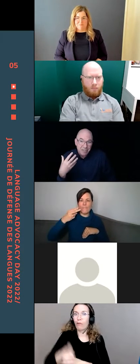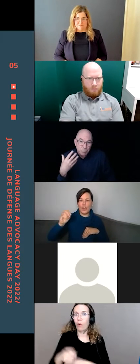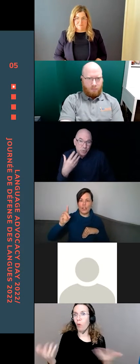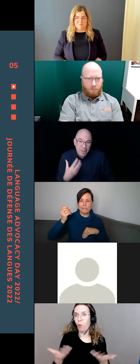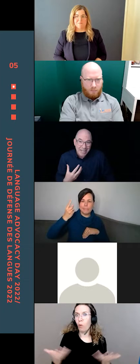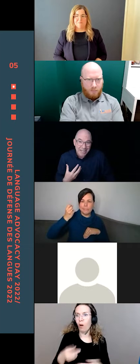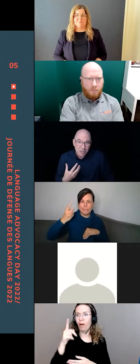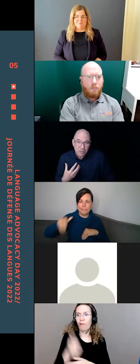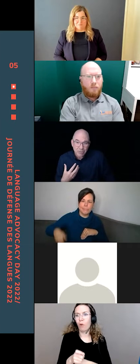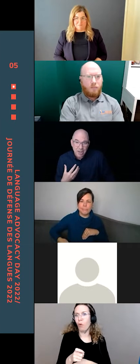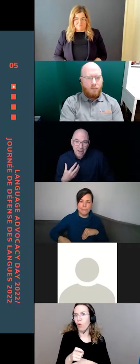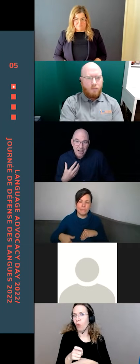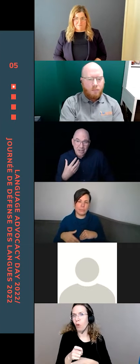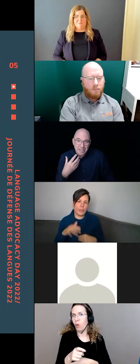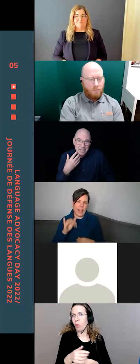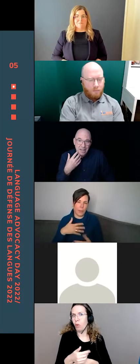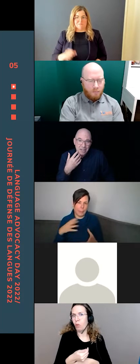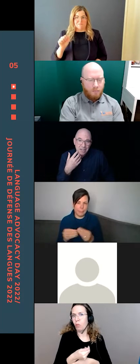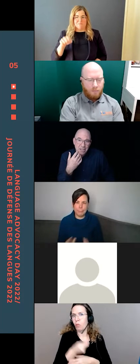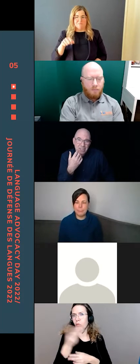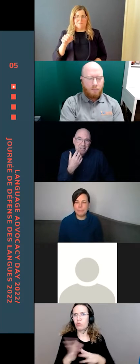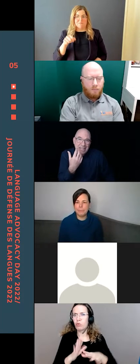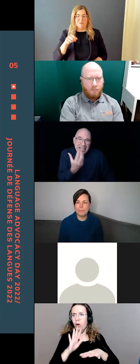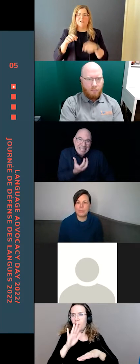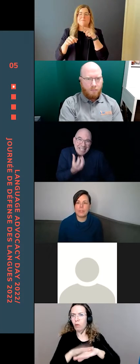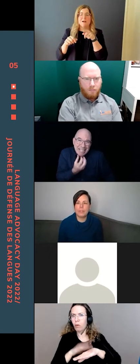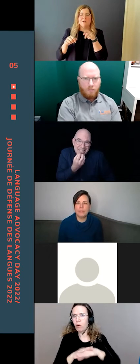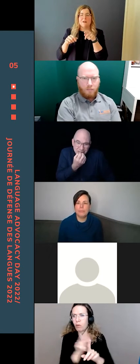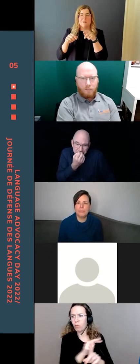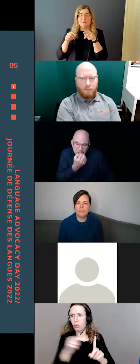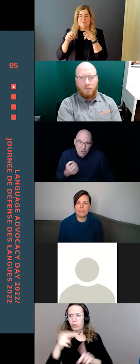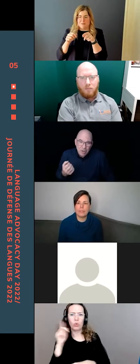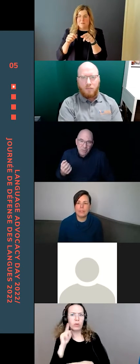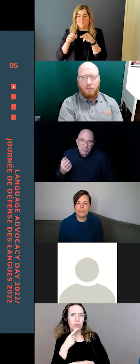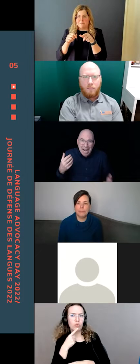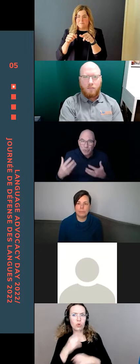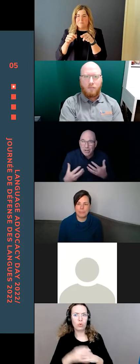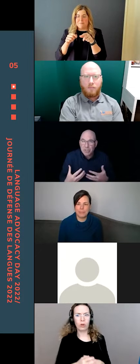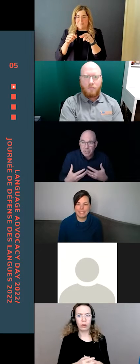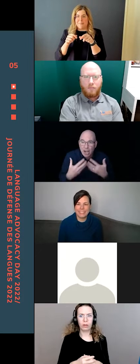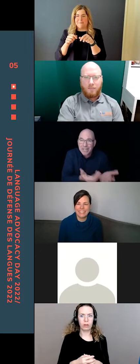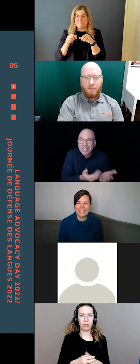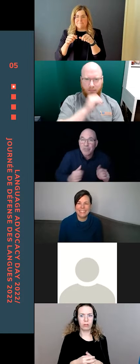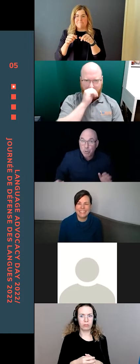C'est peut-être nécessaire de faire une expansion de plusieurs concepts du point de vue des sourds,